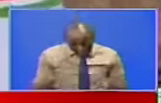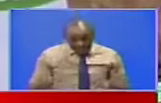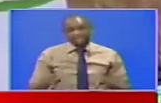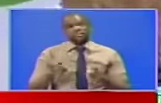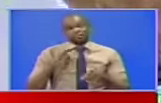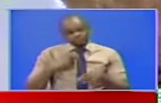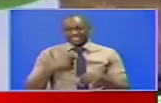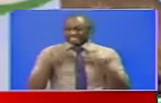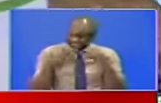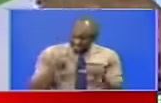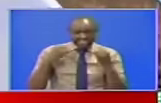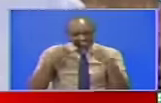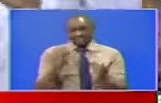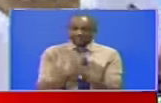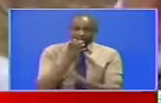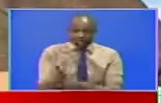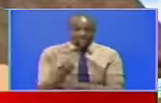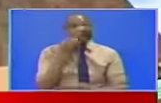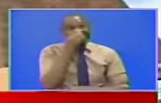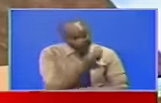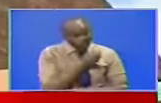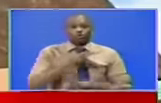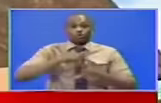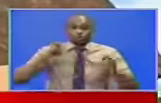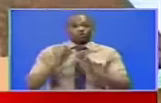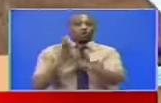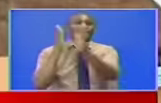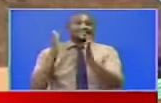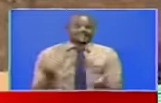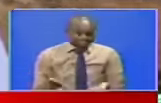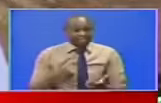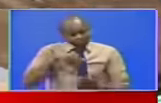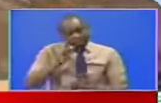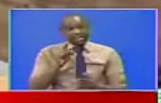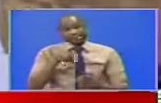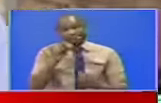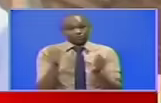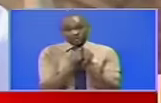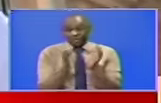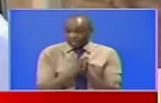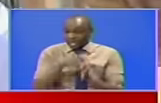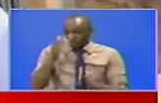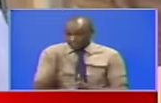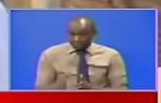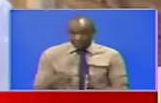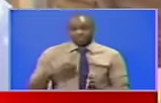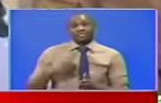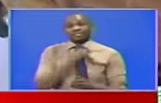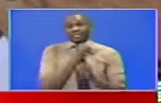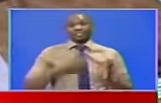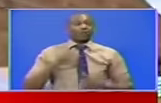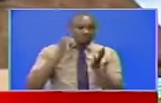alitukajaribu kuonda ikashindwa, Kiraitu akatafuta bash. Walikuwa pamoja na mtu anaitwa Senator